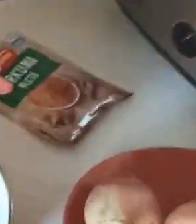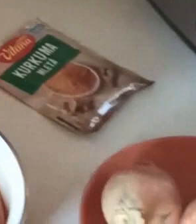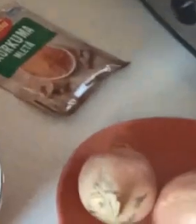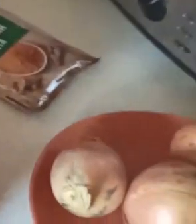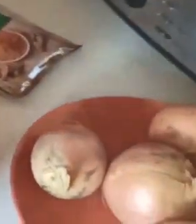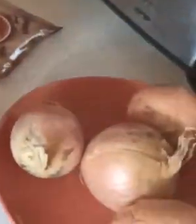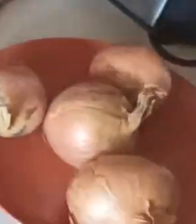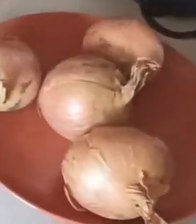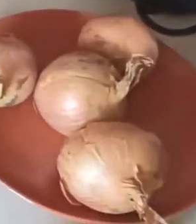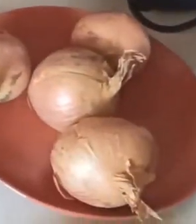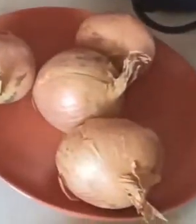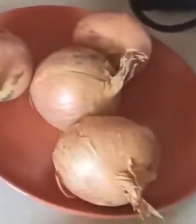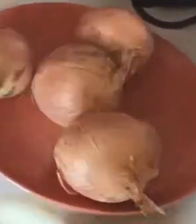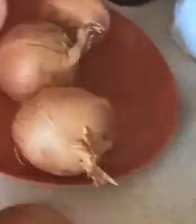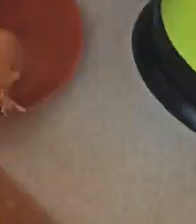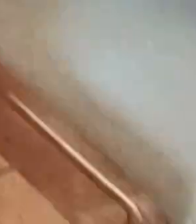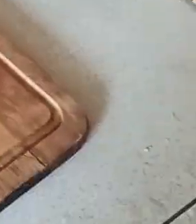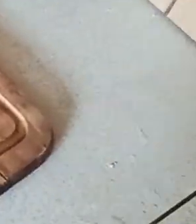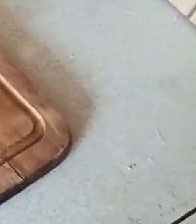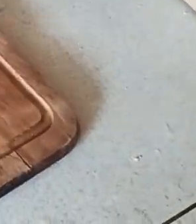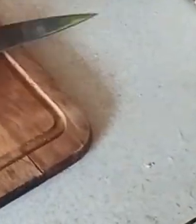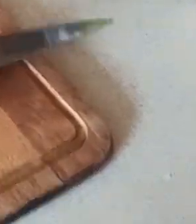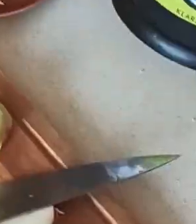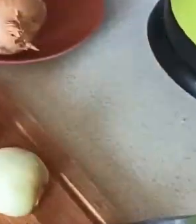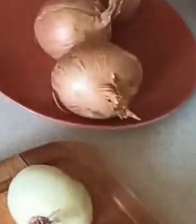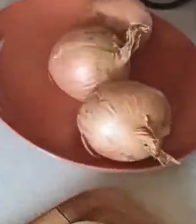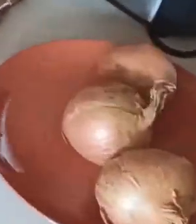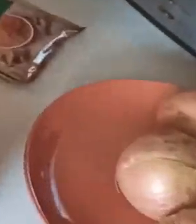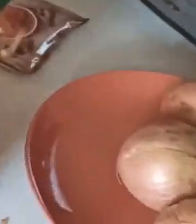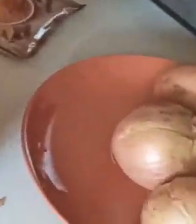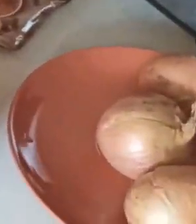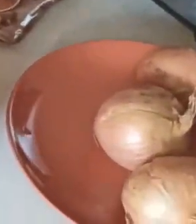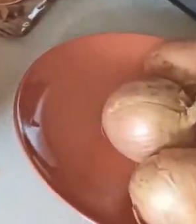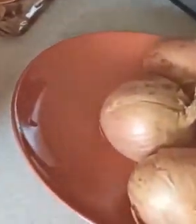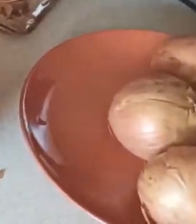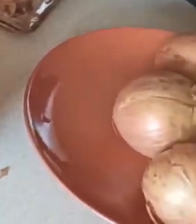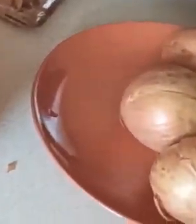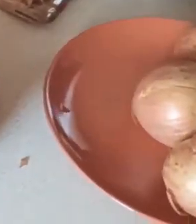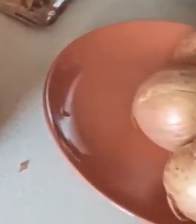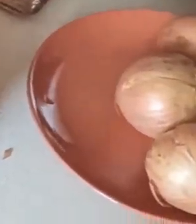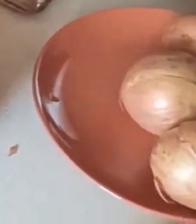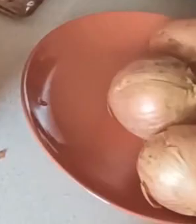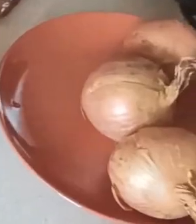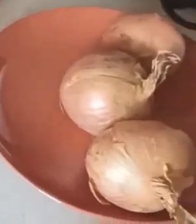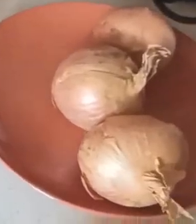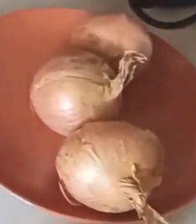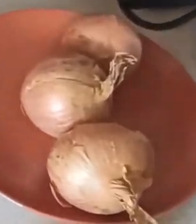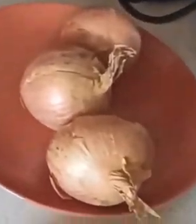Thank you.